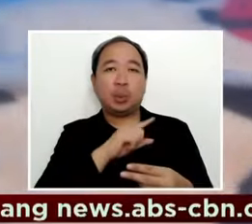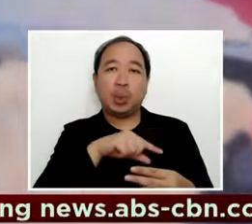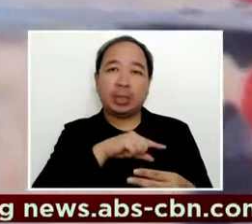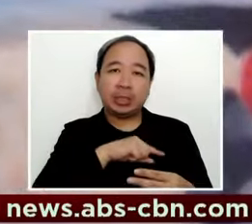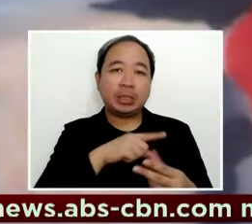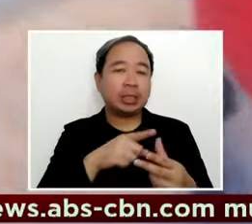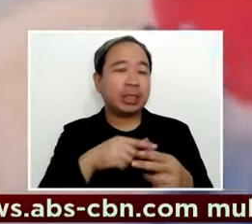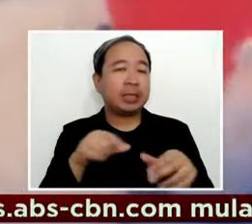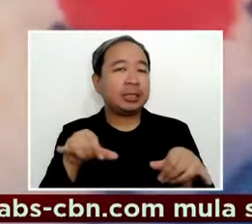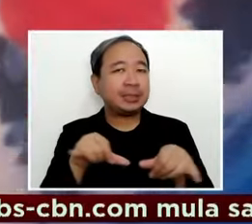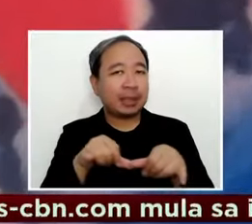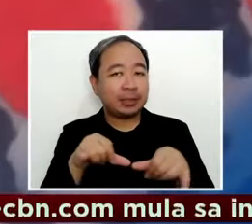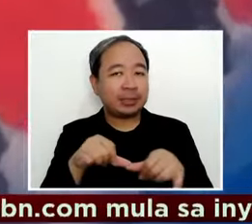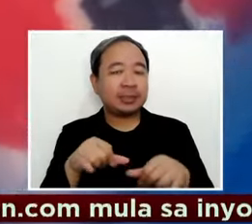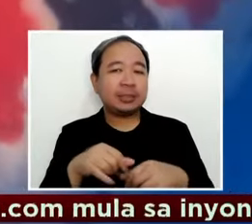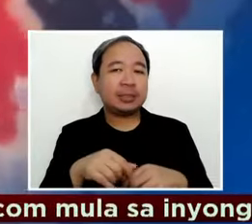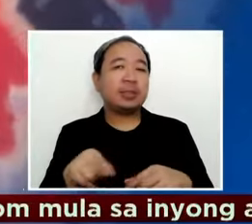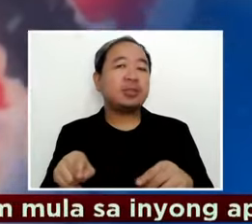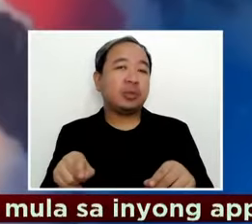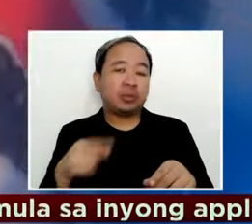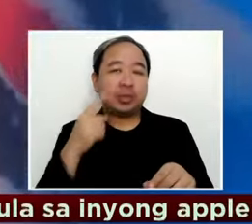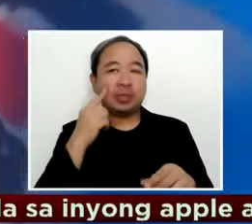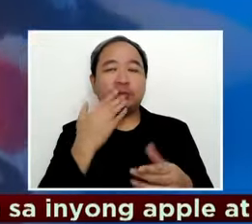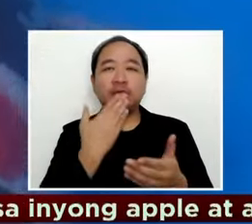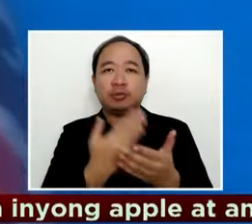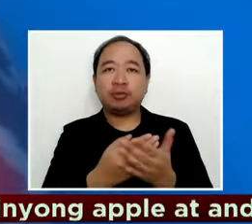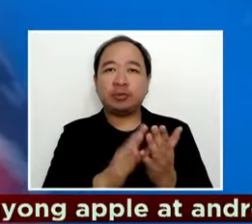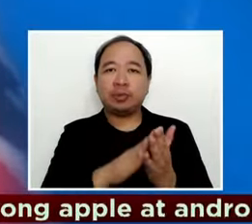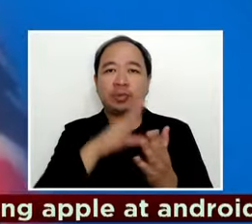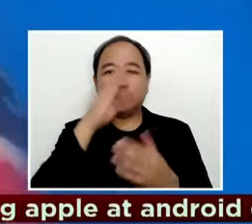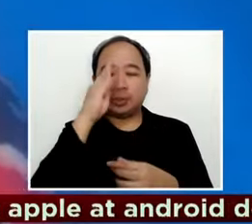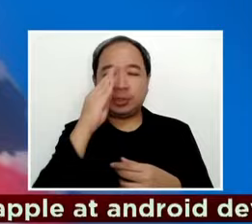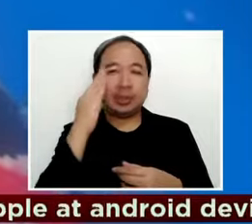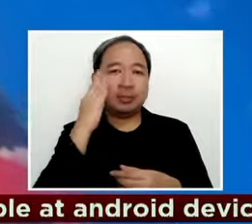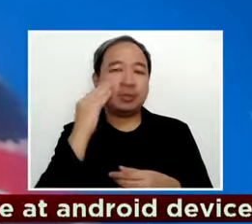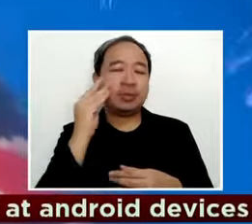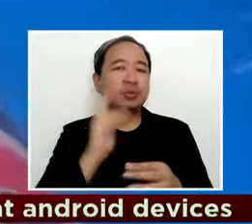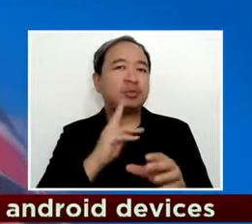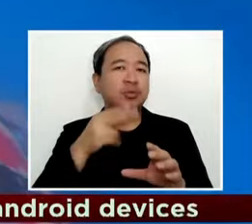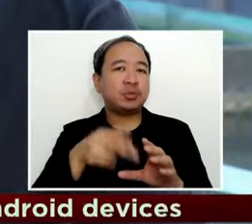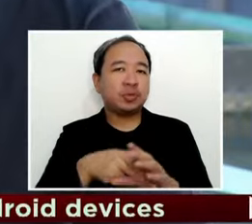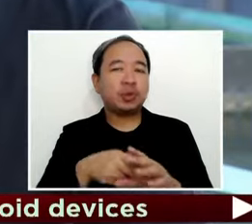size. It's a good experience, a good learning experience na sumali sa mga koi